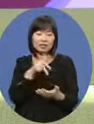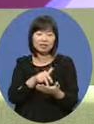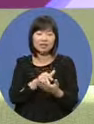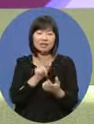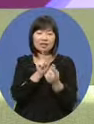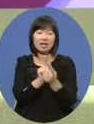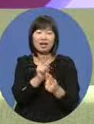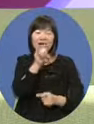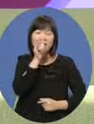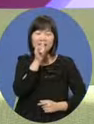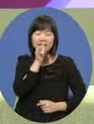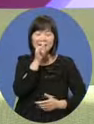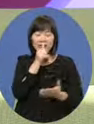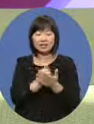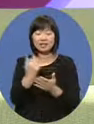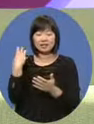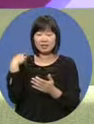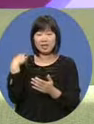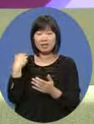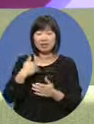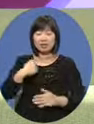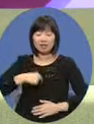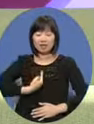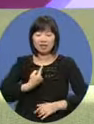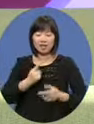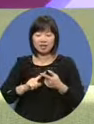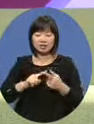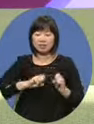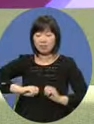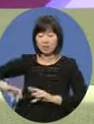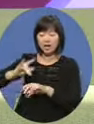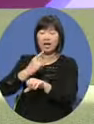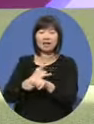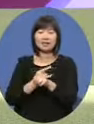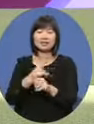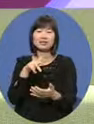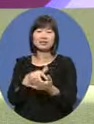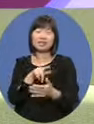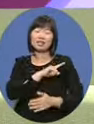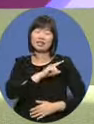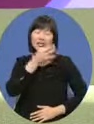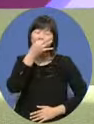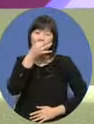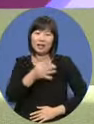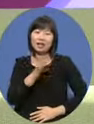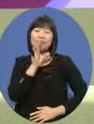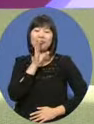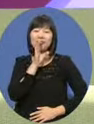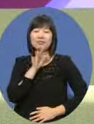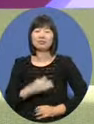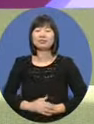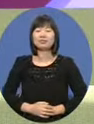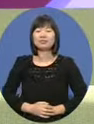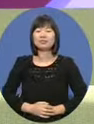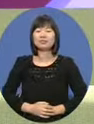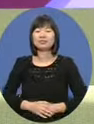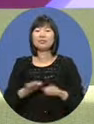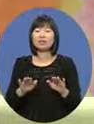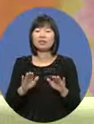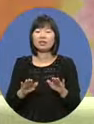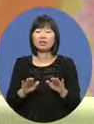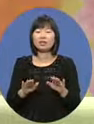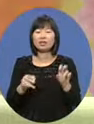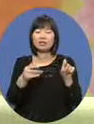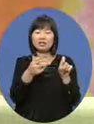이제, 죄책감, 저 자신을 되게 너무 내팽개쳤다는 이런 부분이 가장 힘들었습니다. 그래요. 근데 요